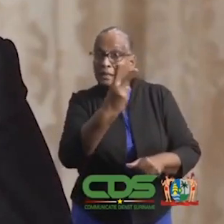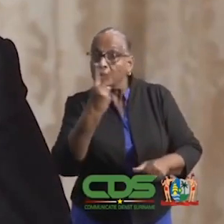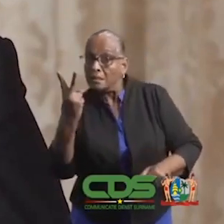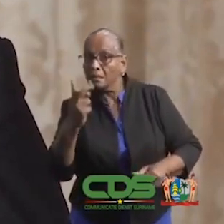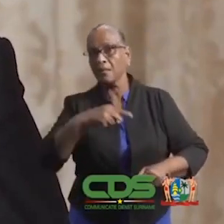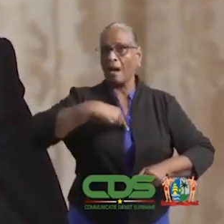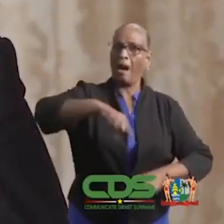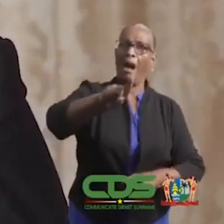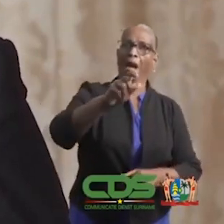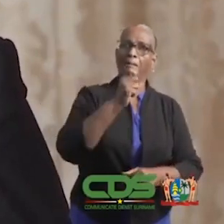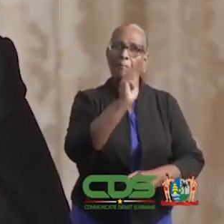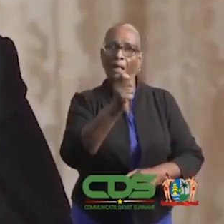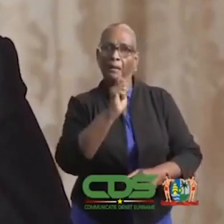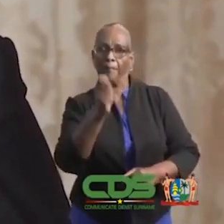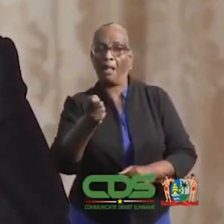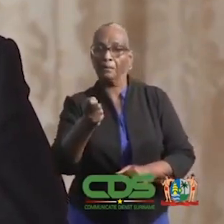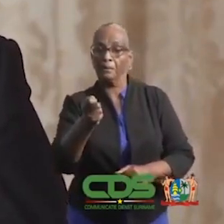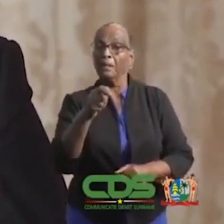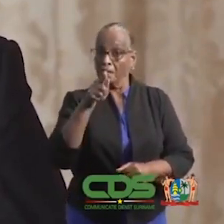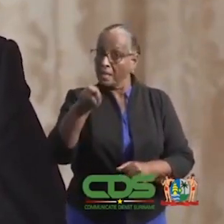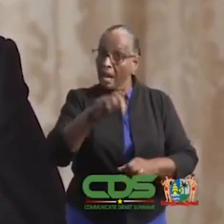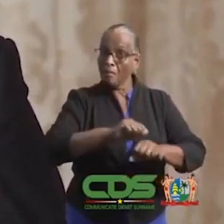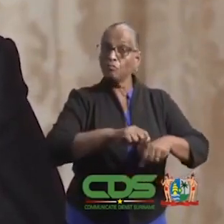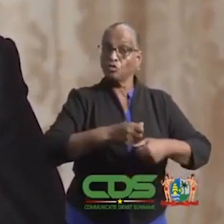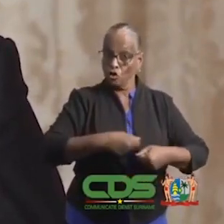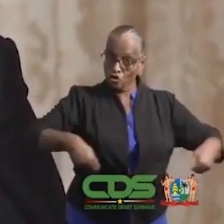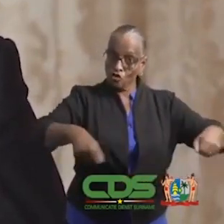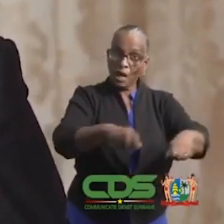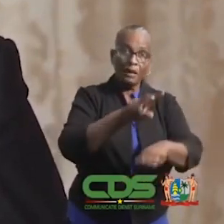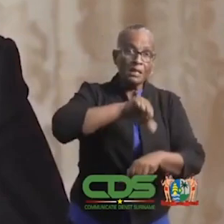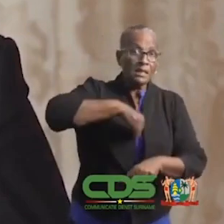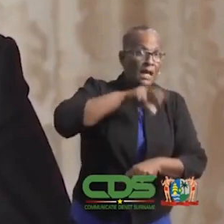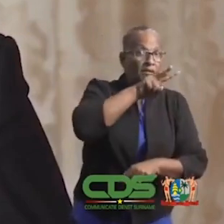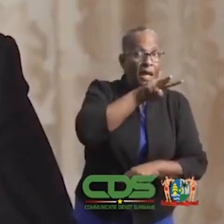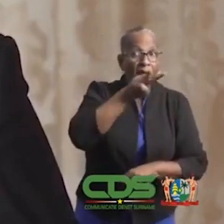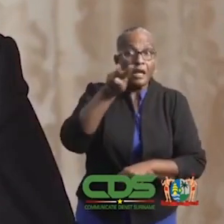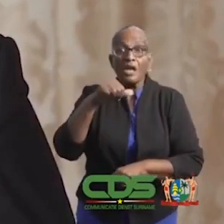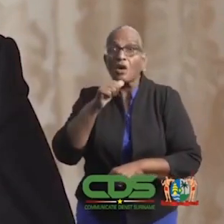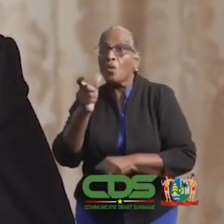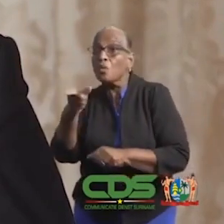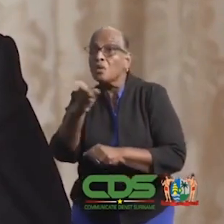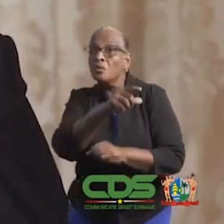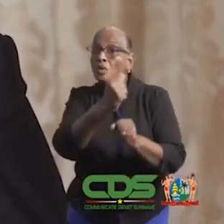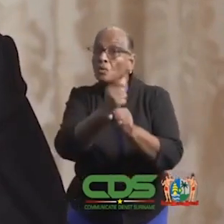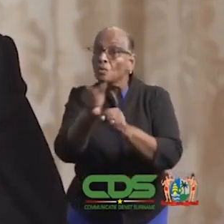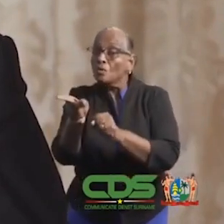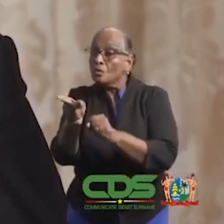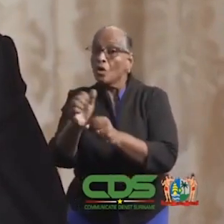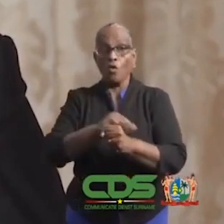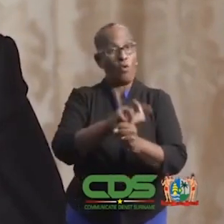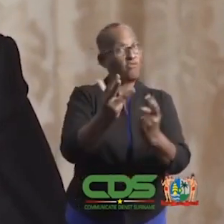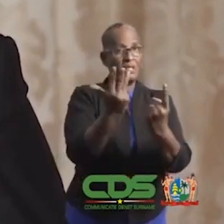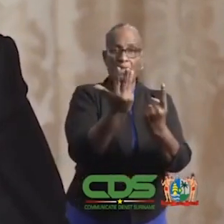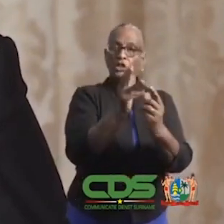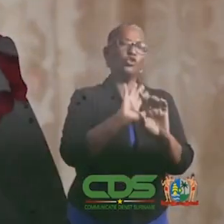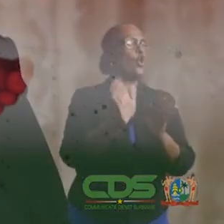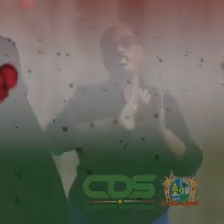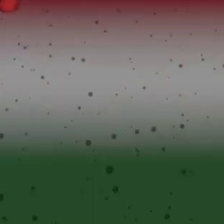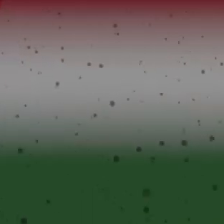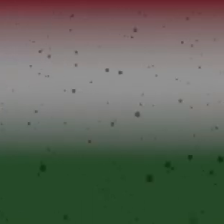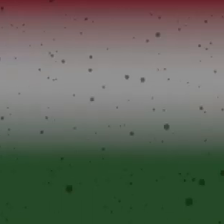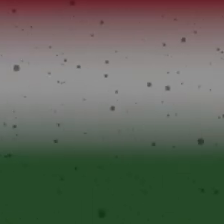rapporteren. Ja, u zult de sociale controle moeten uitoefenen. COVID-19 is nog niet voorbij.